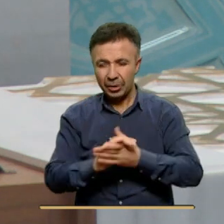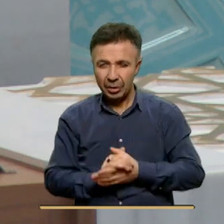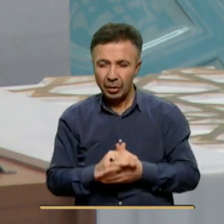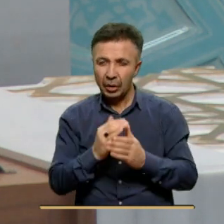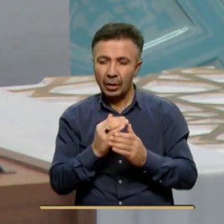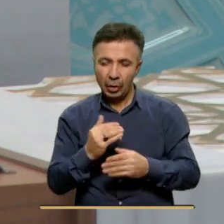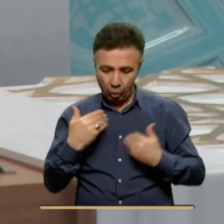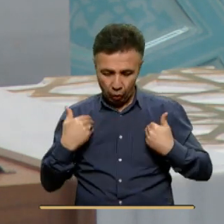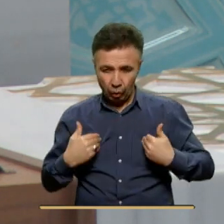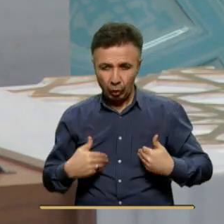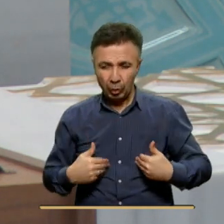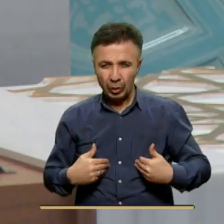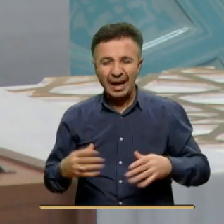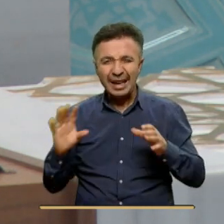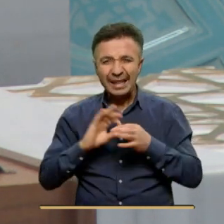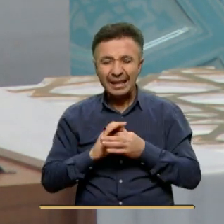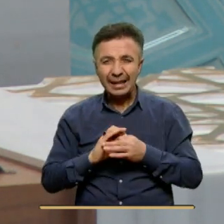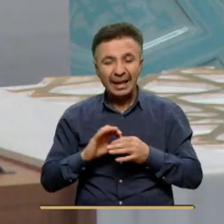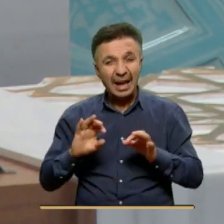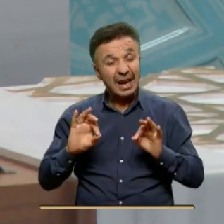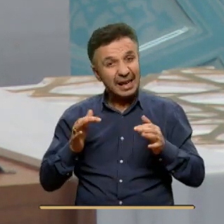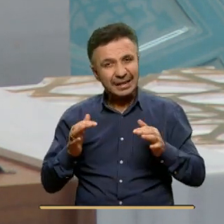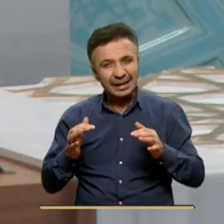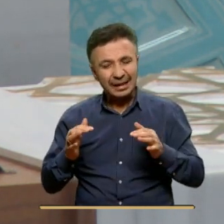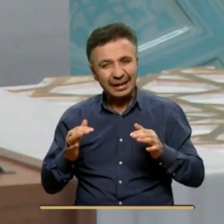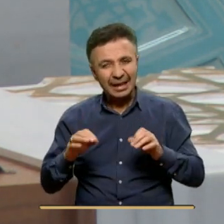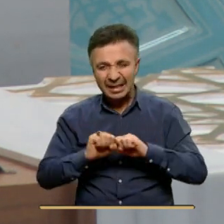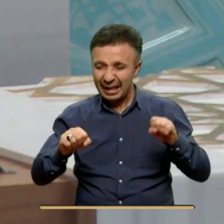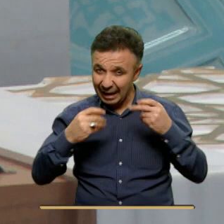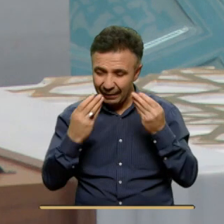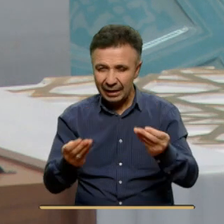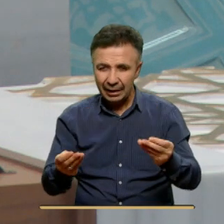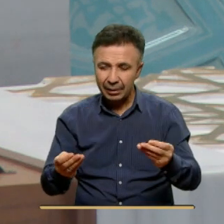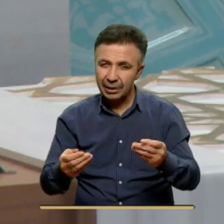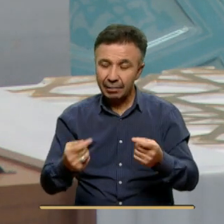nasıl yıprattığımızdan bizlere sorulacaktır. Bizleri,